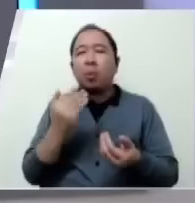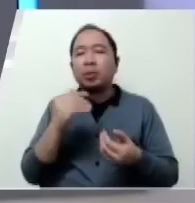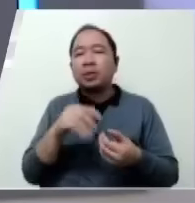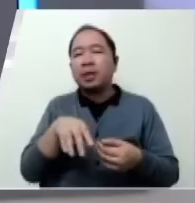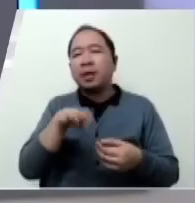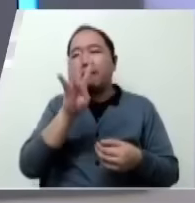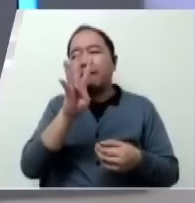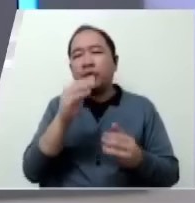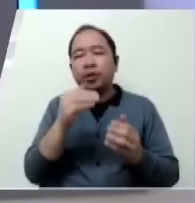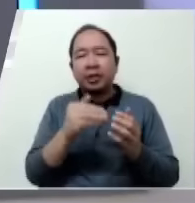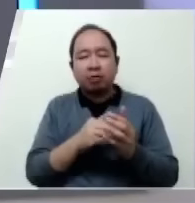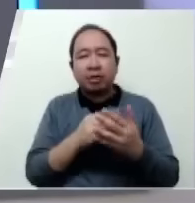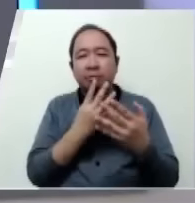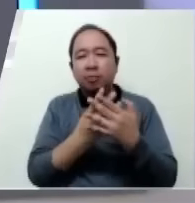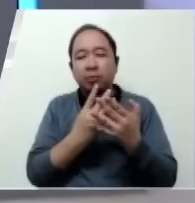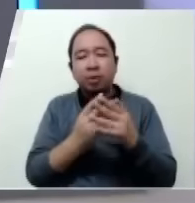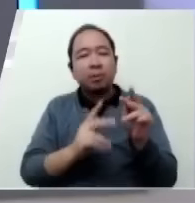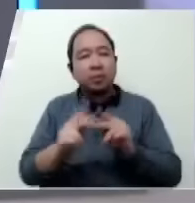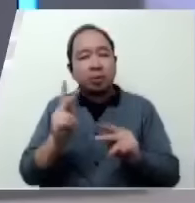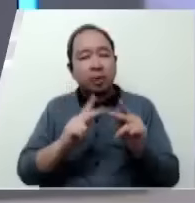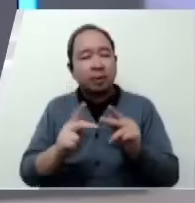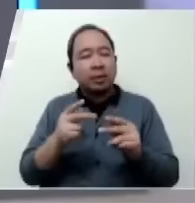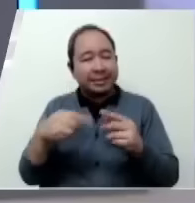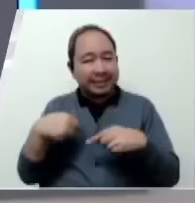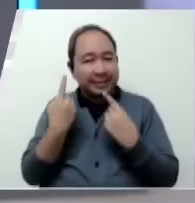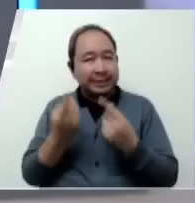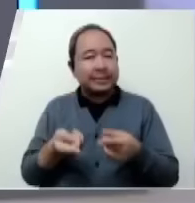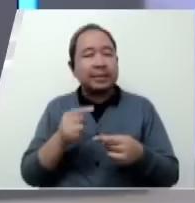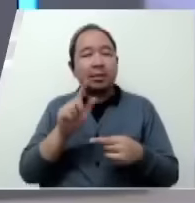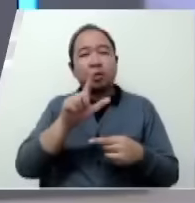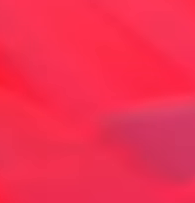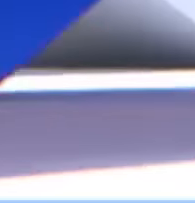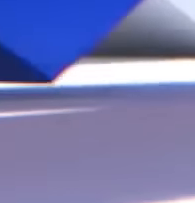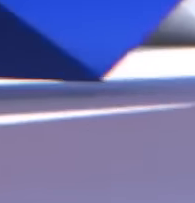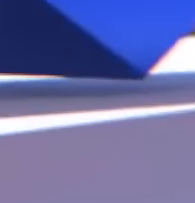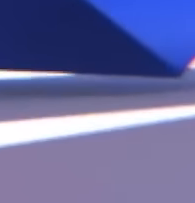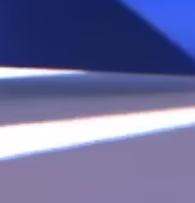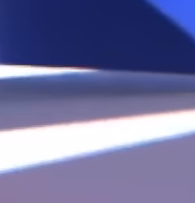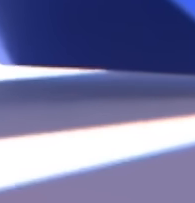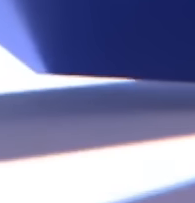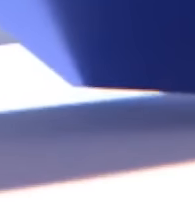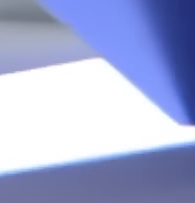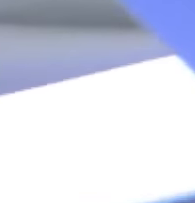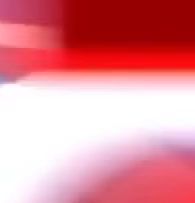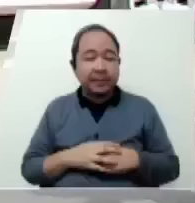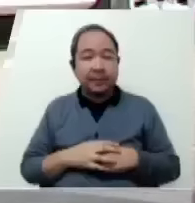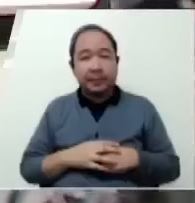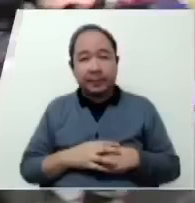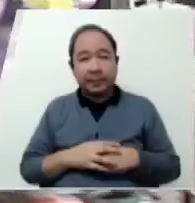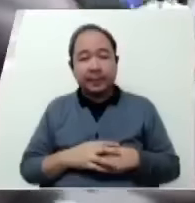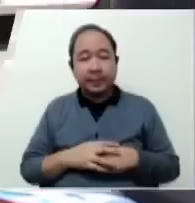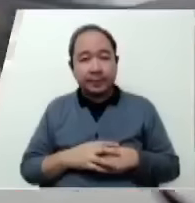may tuberculosis o TB. Nakatutok si Salima Reflan.